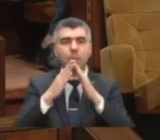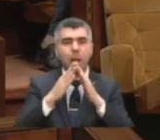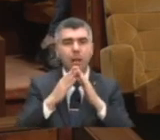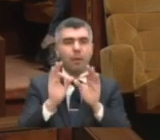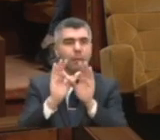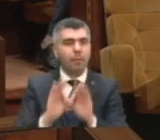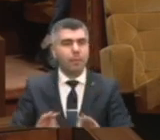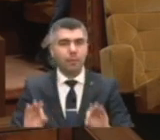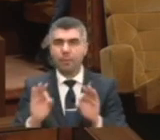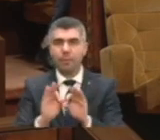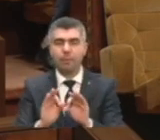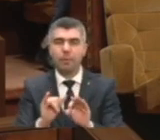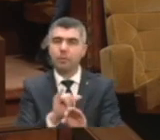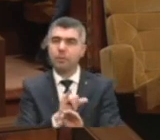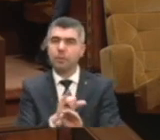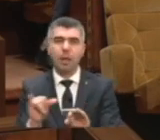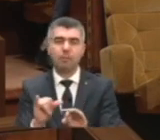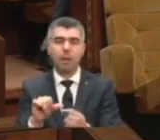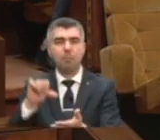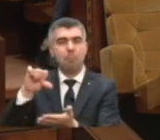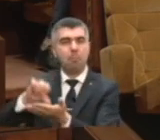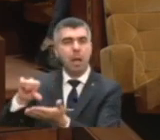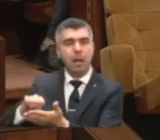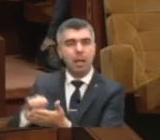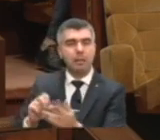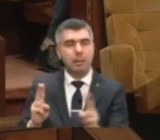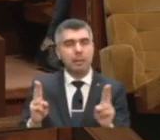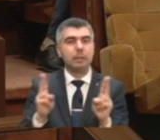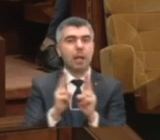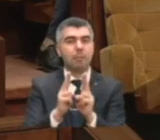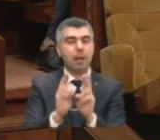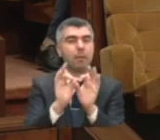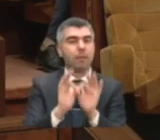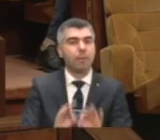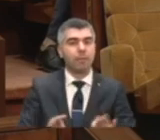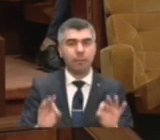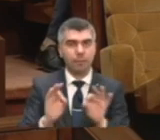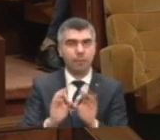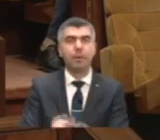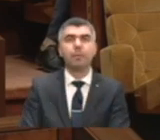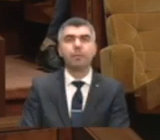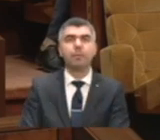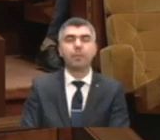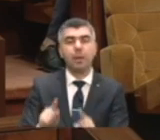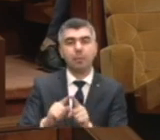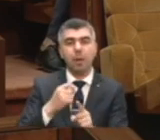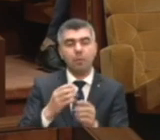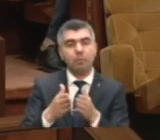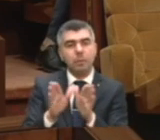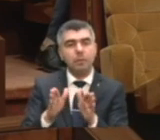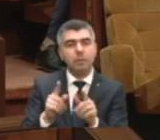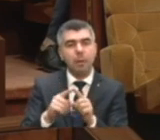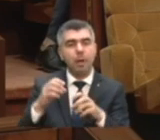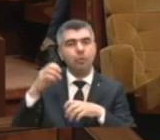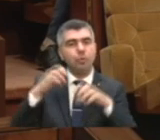الجبليه ما عندهمش المراكز الاستقبال. حنا كنعانوا السيد الوزير، هاد المراكز الاستقبال كتفتح غير في ايامات الشتاء،